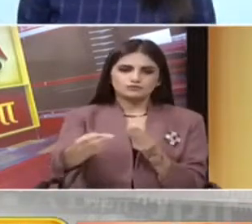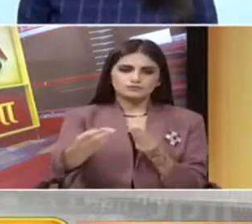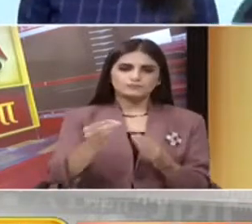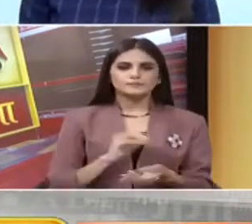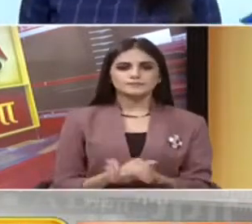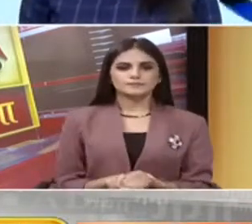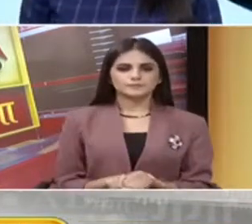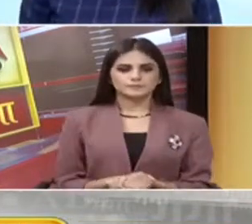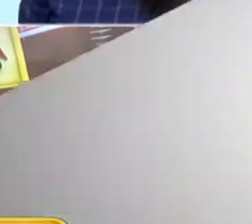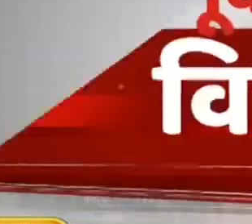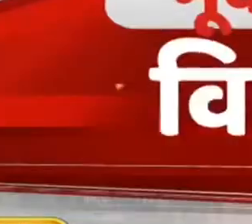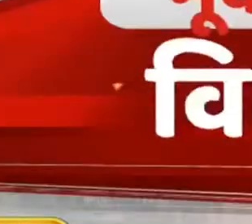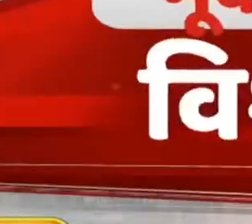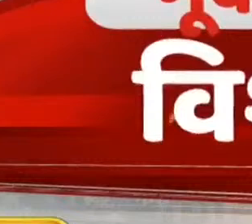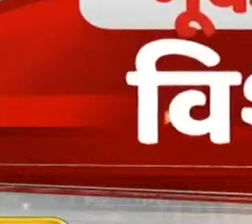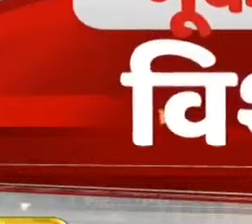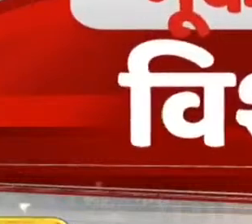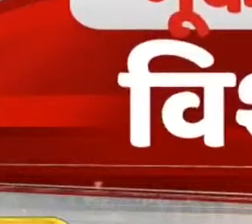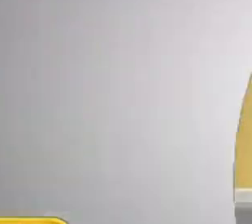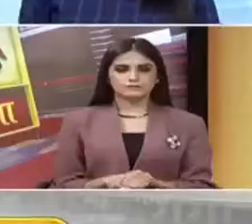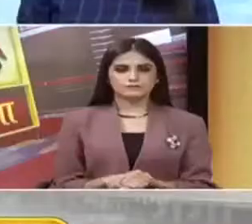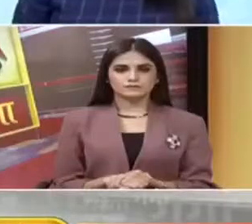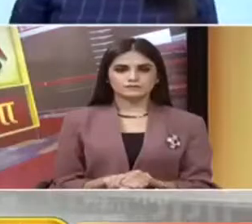है हुआ था